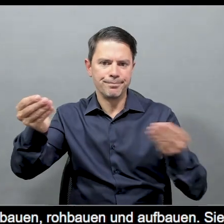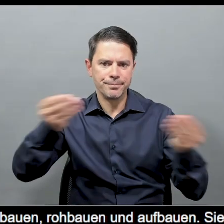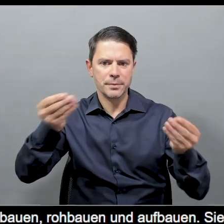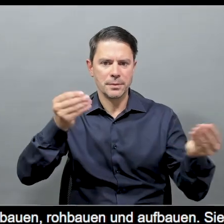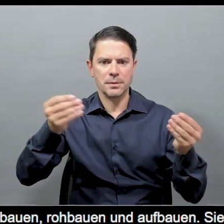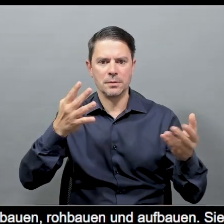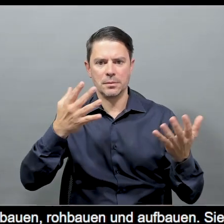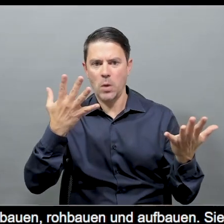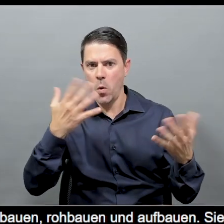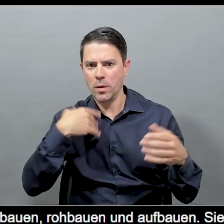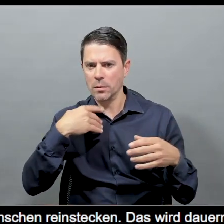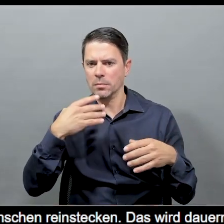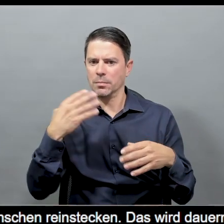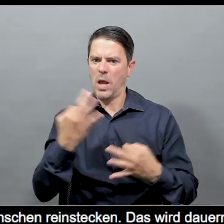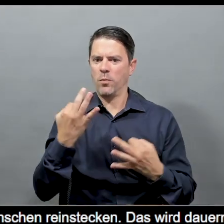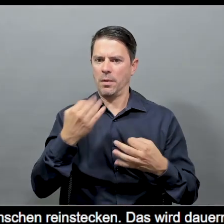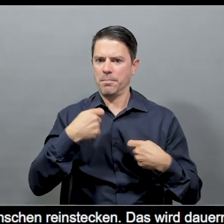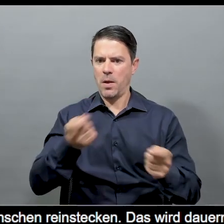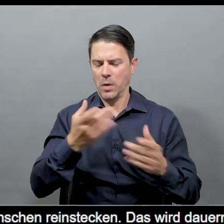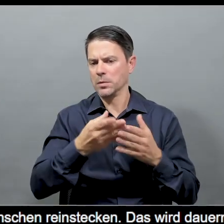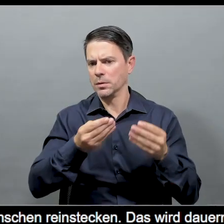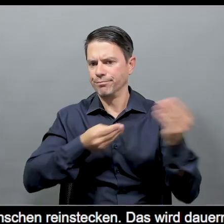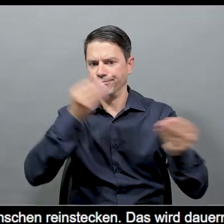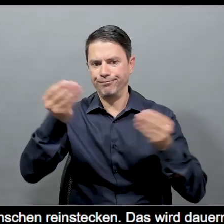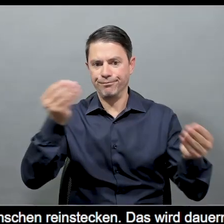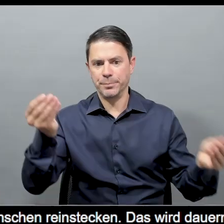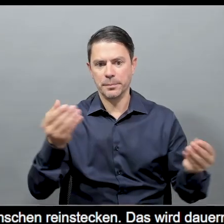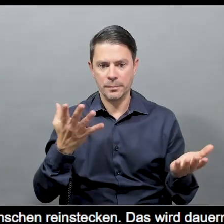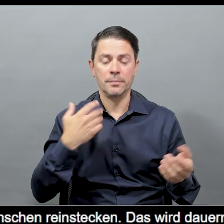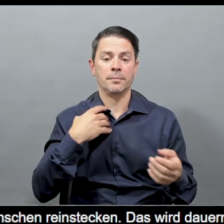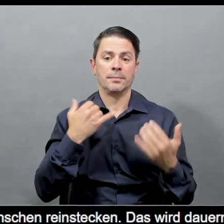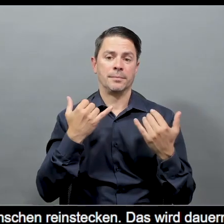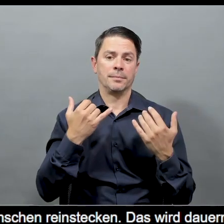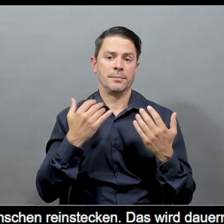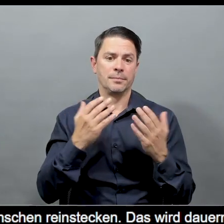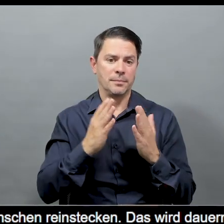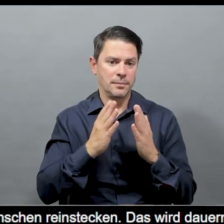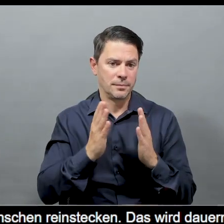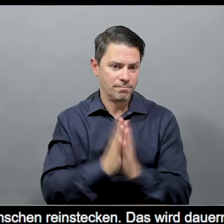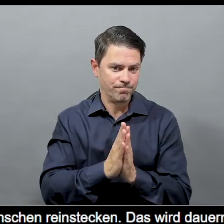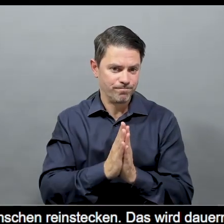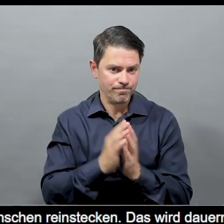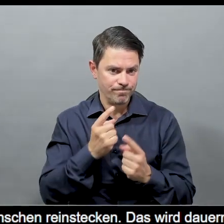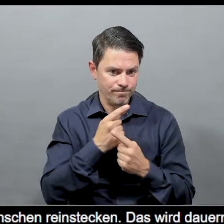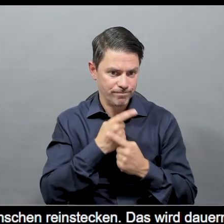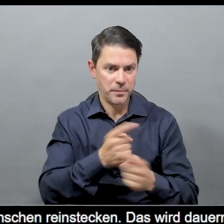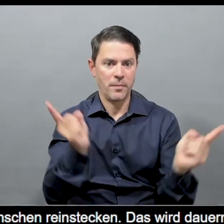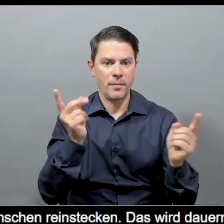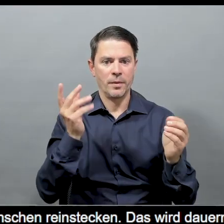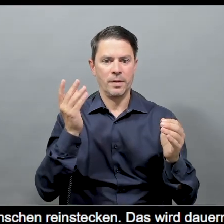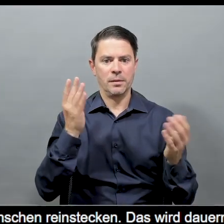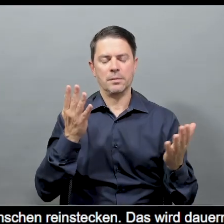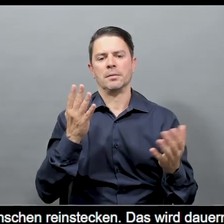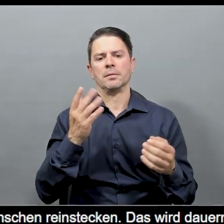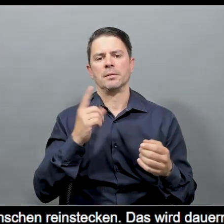Und da kommen wir voran. Aber insgesamt, wenn wir noch mehr Wohnungen brauchen, brauche ich eine Fläche dazu. Ich wollte auch noch einmal an alle appellieren, dass